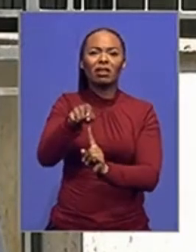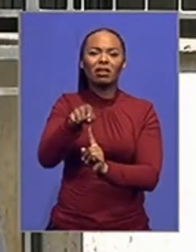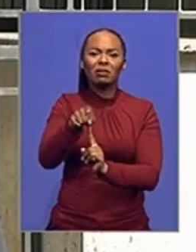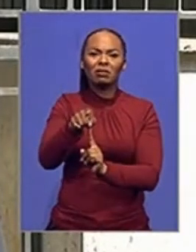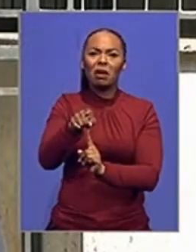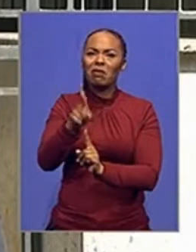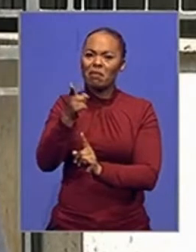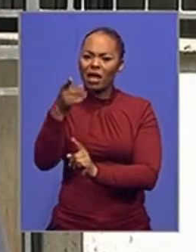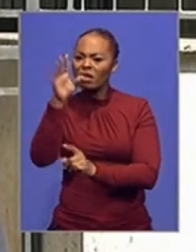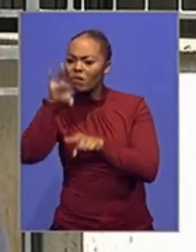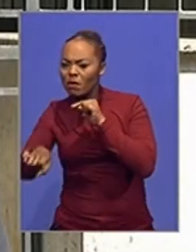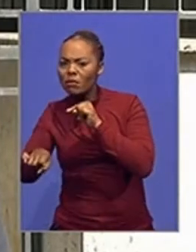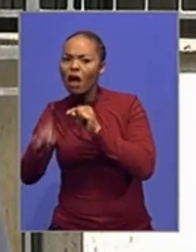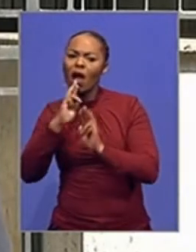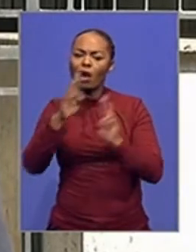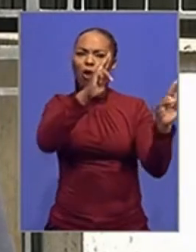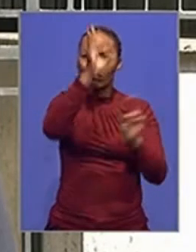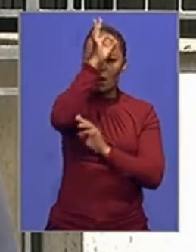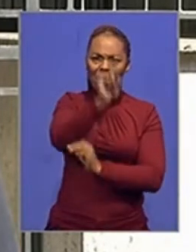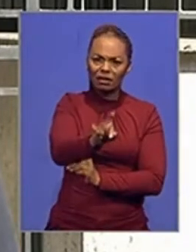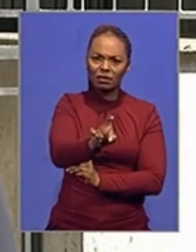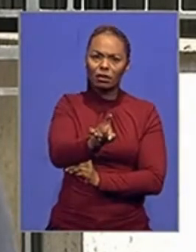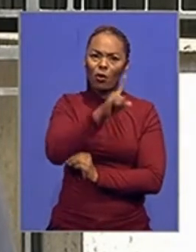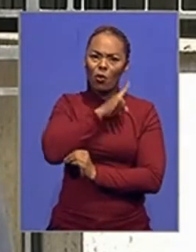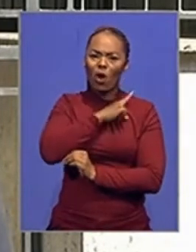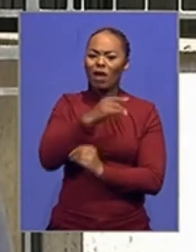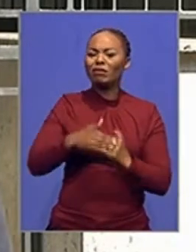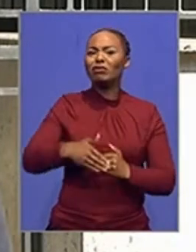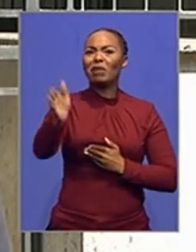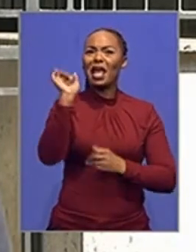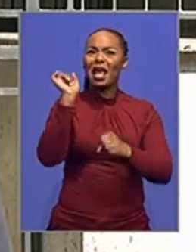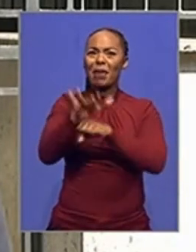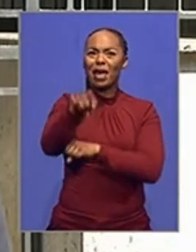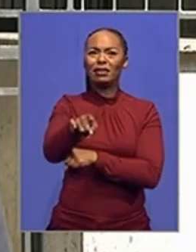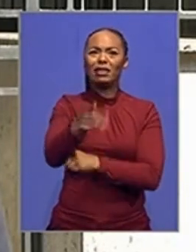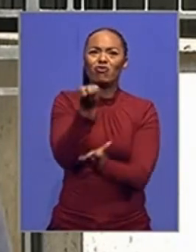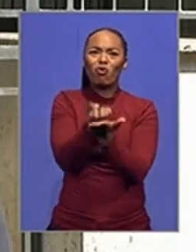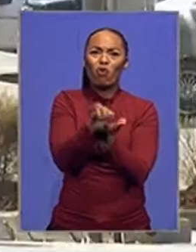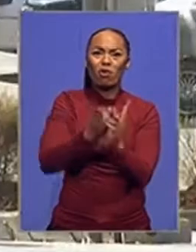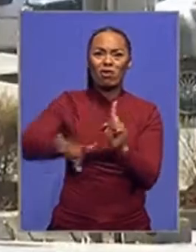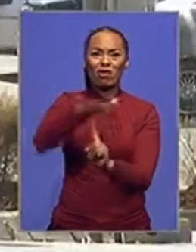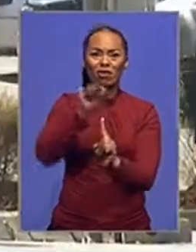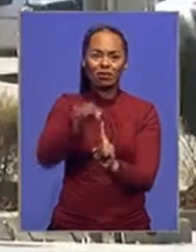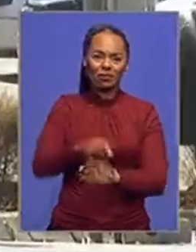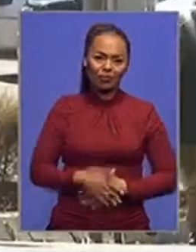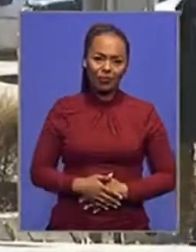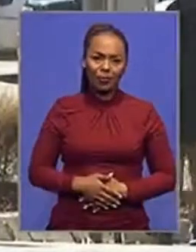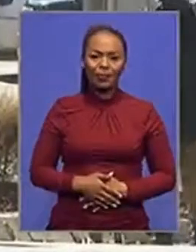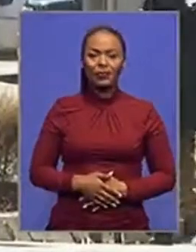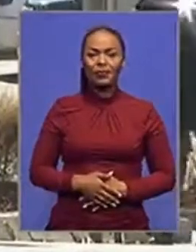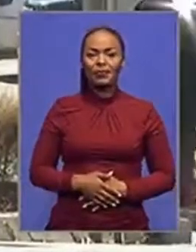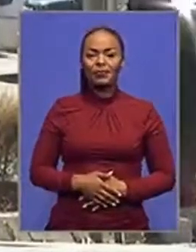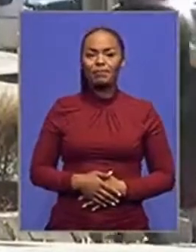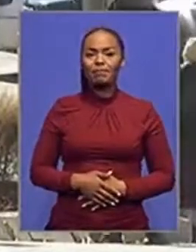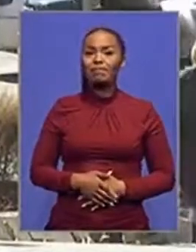wa reportwa maponeseng hobane sena sena le ditlamorao tse mpe haholo moruong wa rona kwano. Seboka sa boraro se re